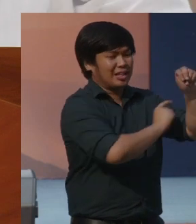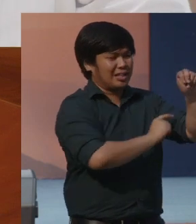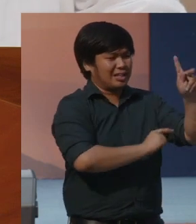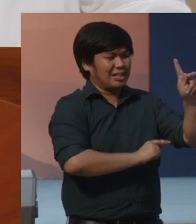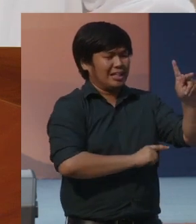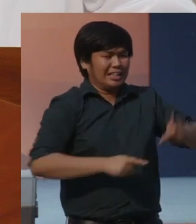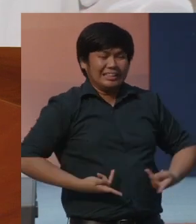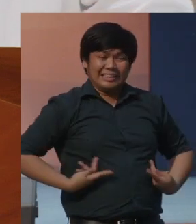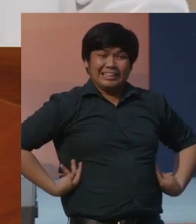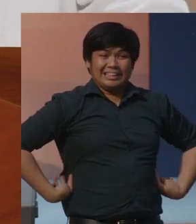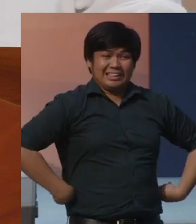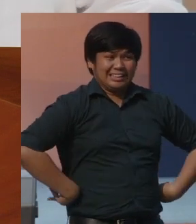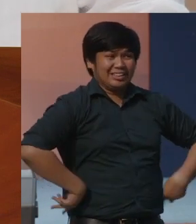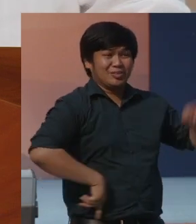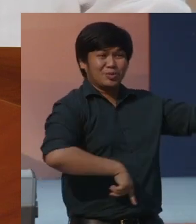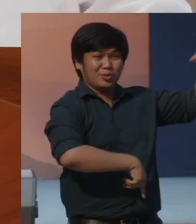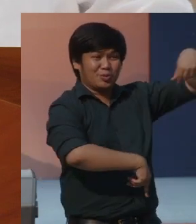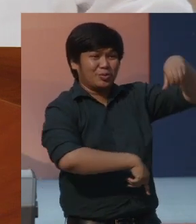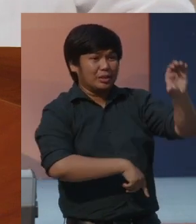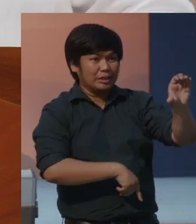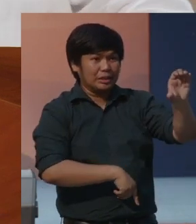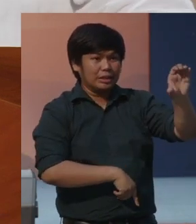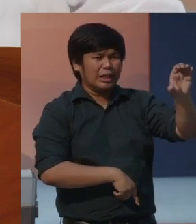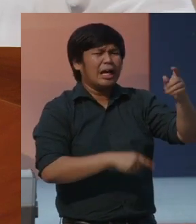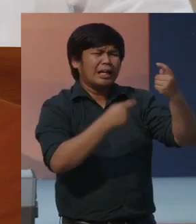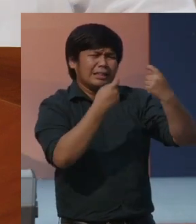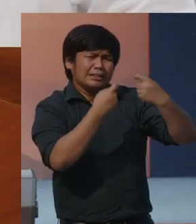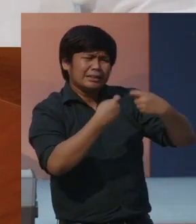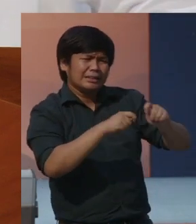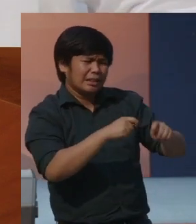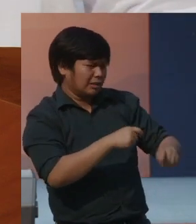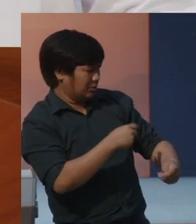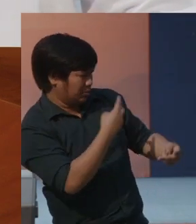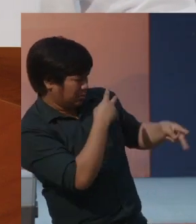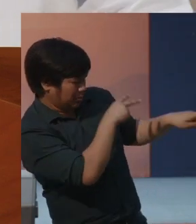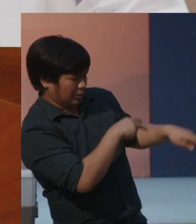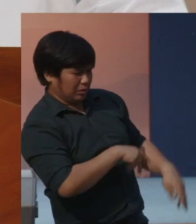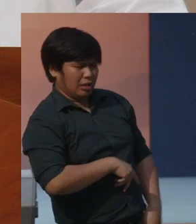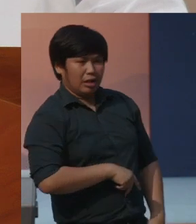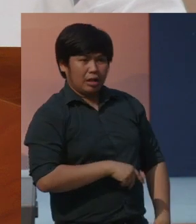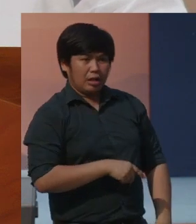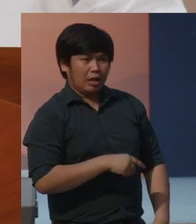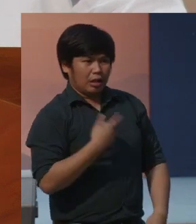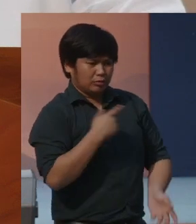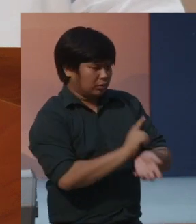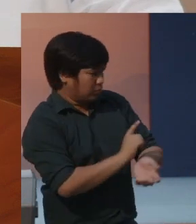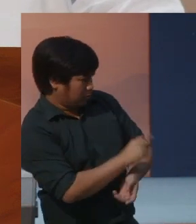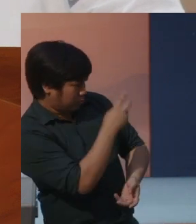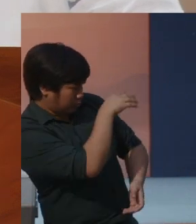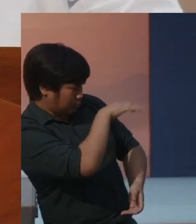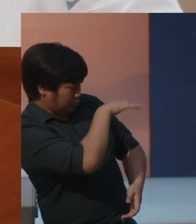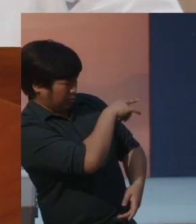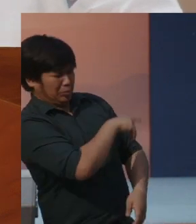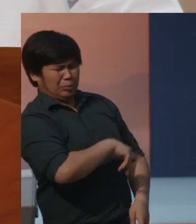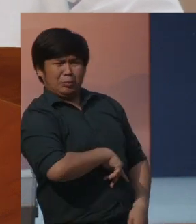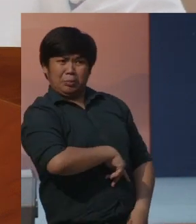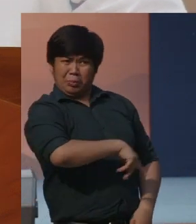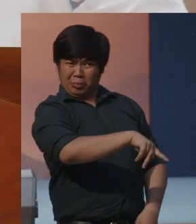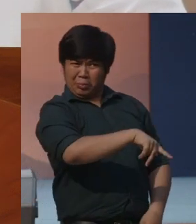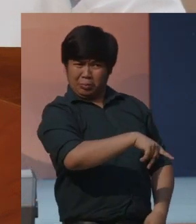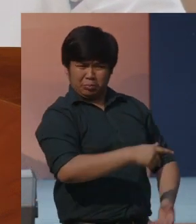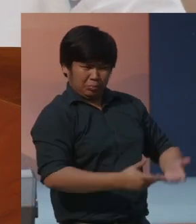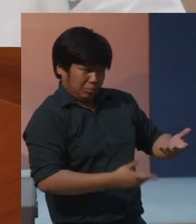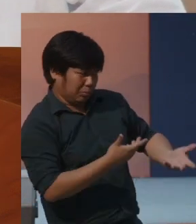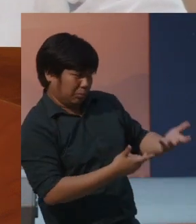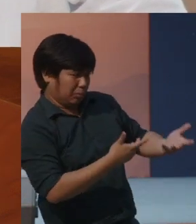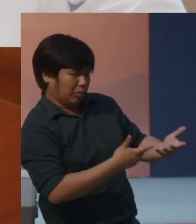isang kaklase niya na magpa-pregnancy test dahil mukha daw siyang buntis. Para daw siyang may aura. No? Hindi